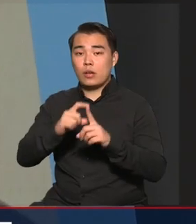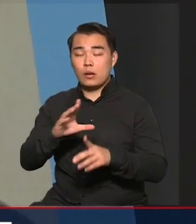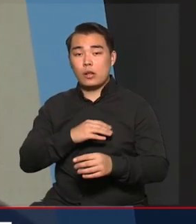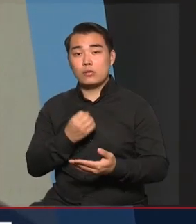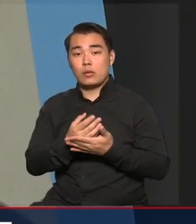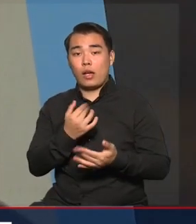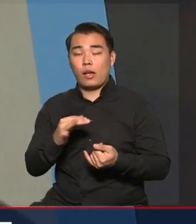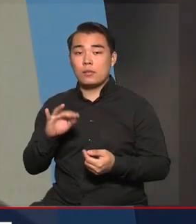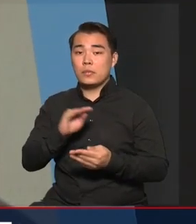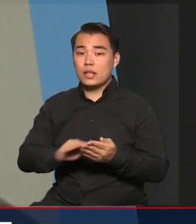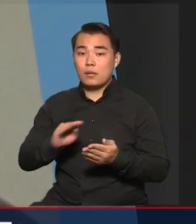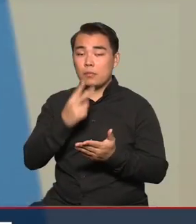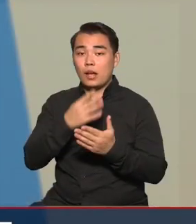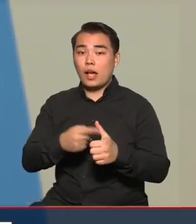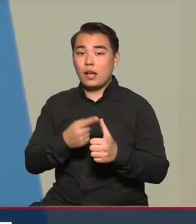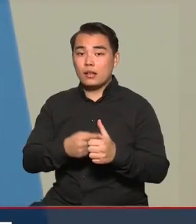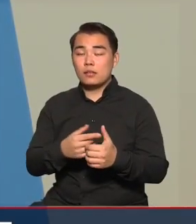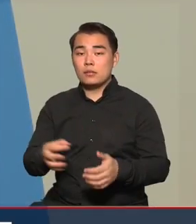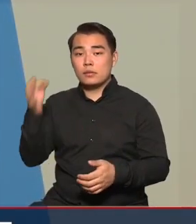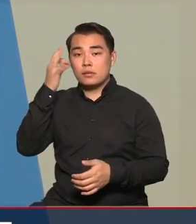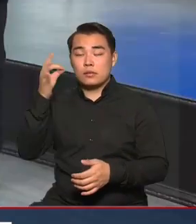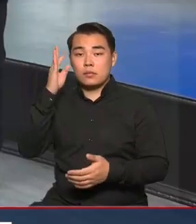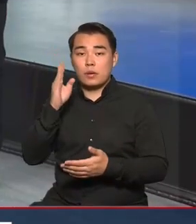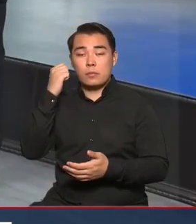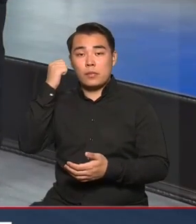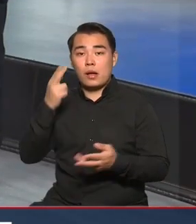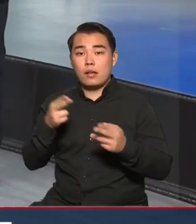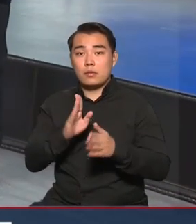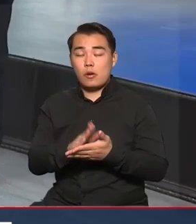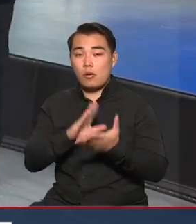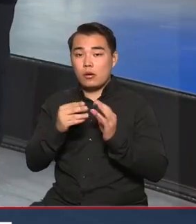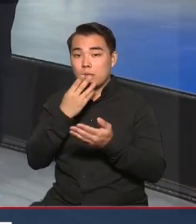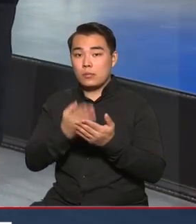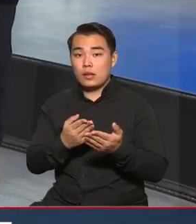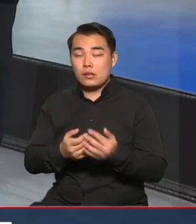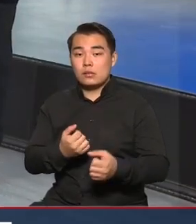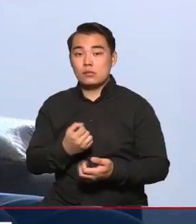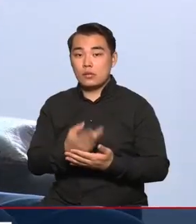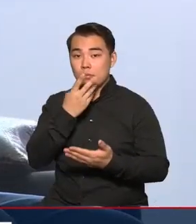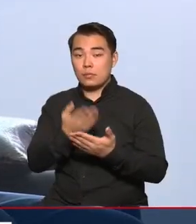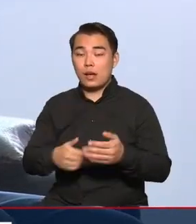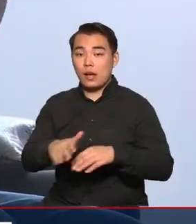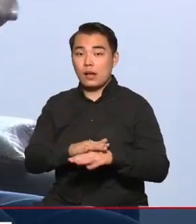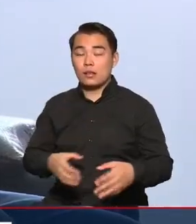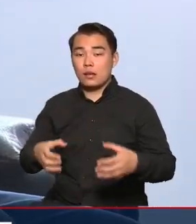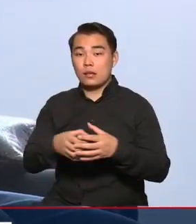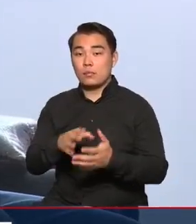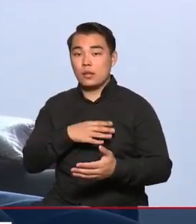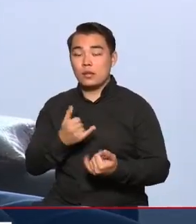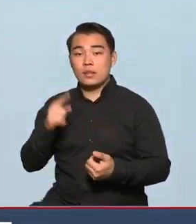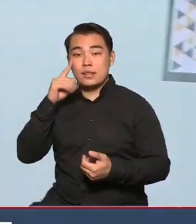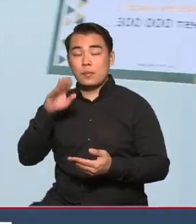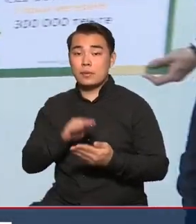арда ақын Арман Қанидің есімі қашанда ел есінде. Бүгін дүйім жұрт қаламгерді ұлықтауға арналған шараға жиналды. Белгілі